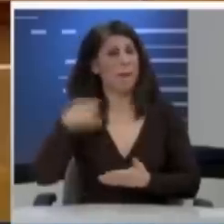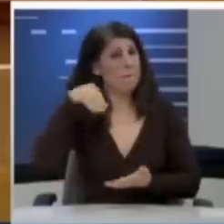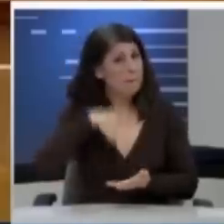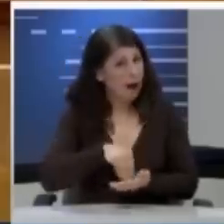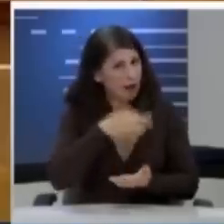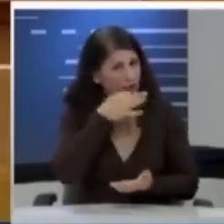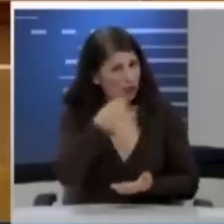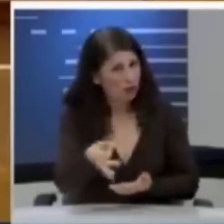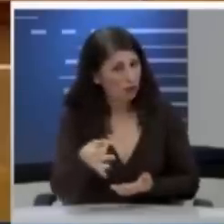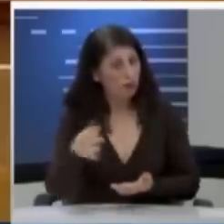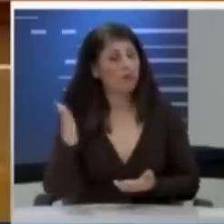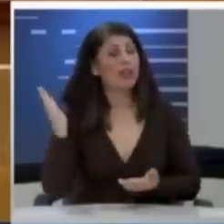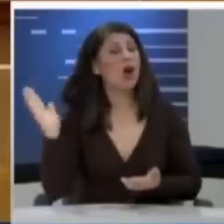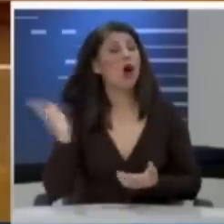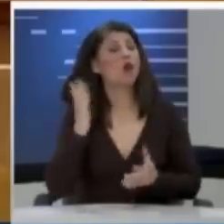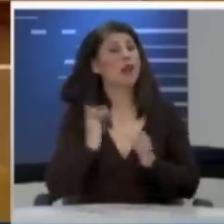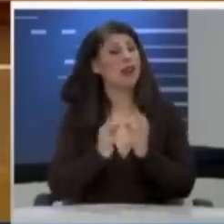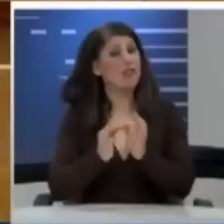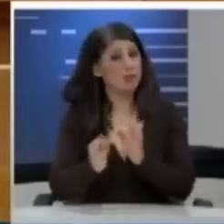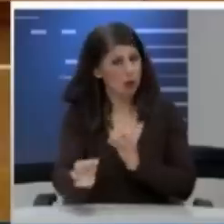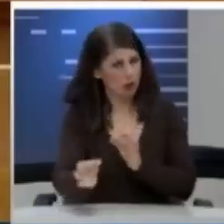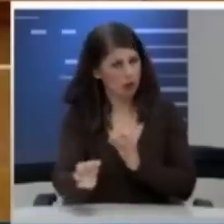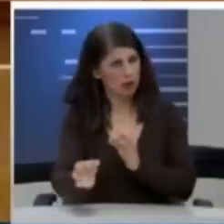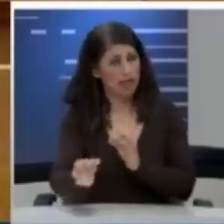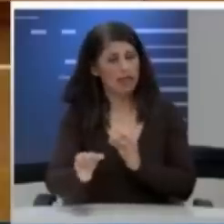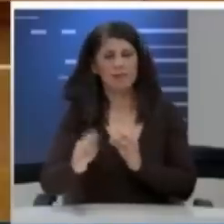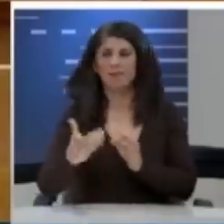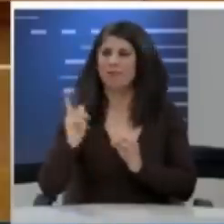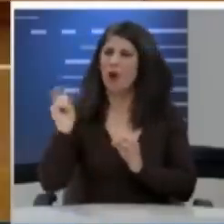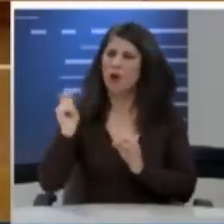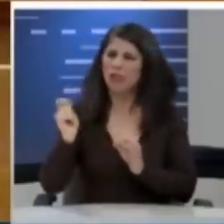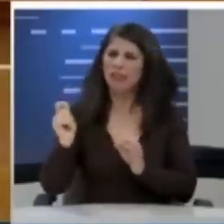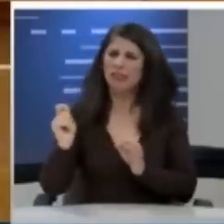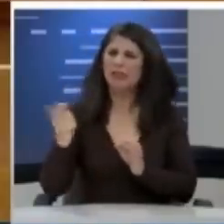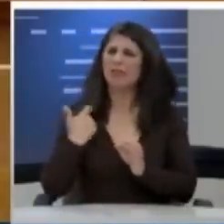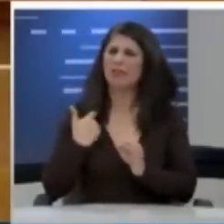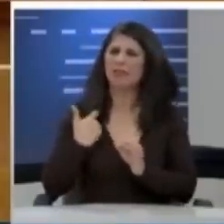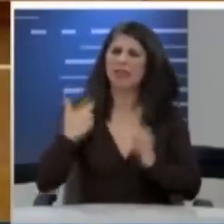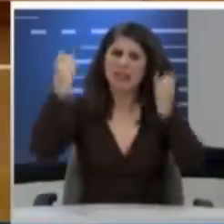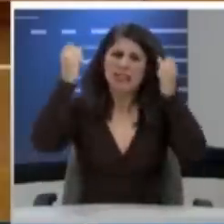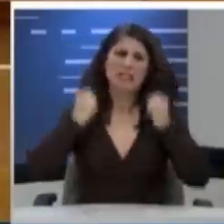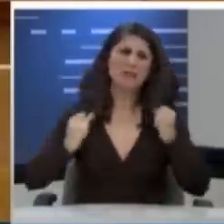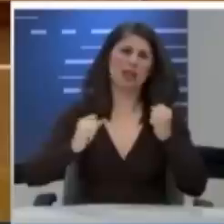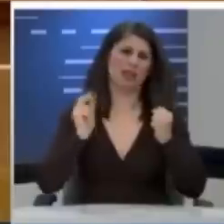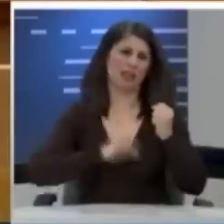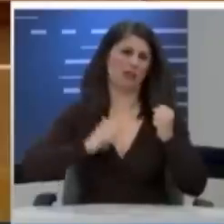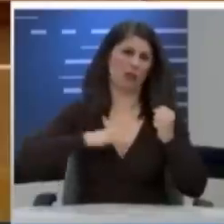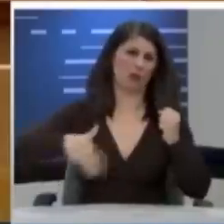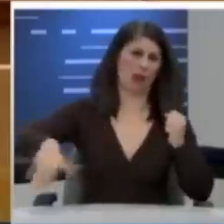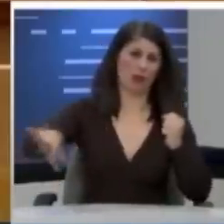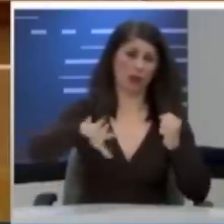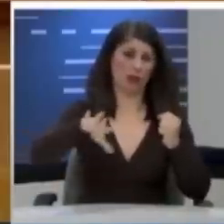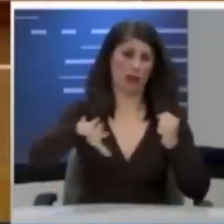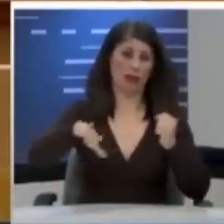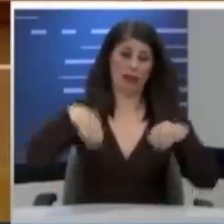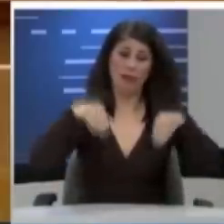Όταν εφαρμόζεις μια αντιλαϊκή πολιτική, στο όνομα μάλιστα της προόδου της αριστεράς